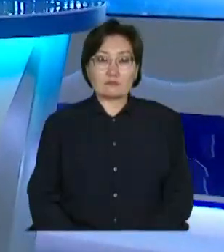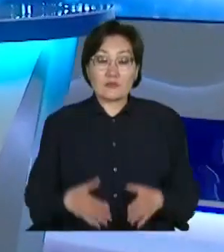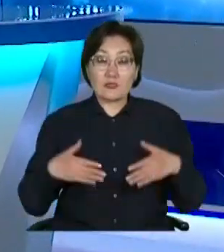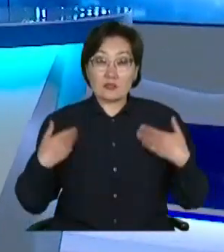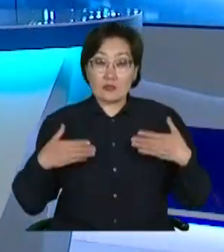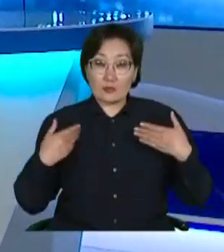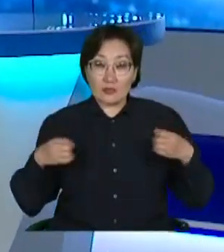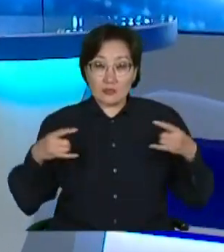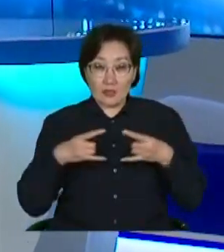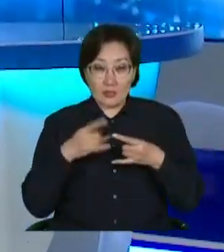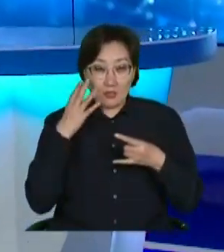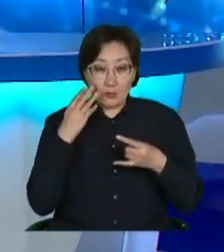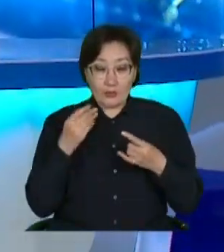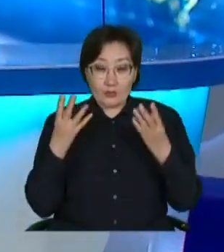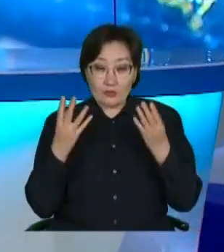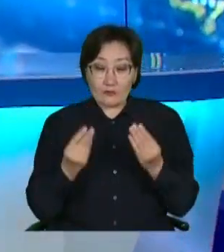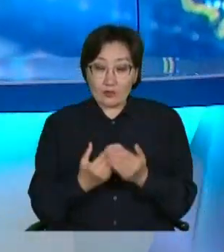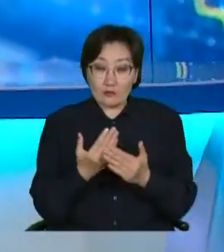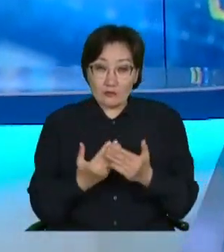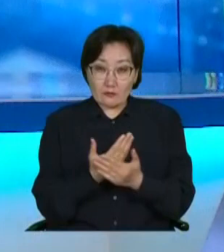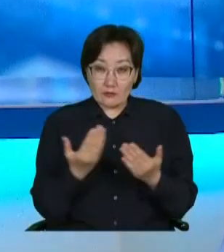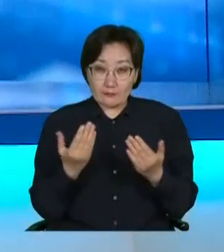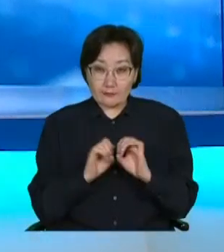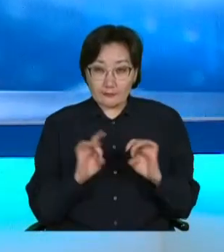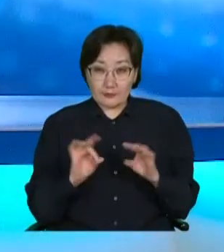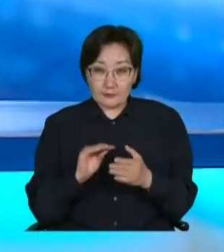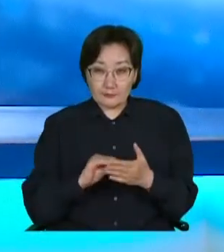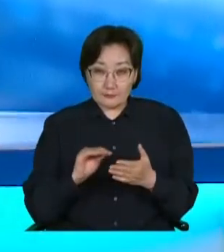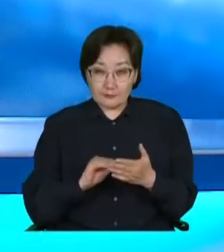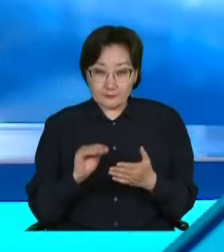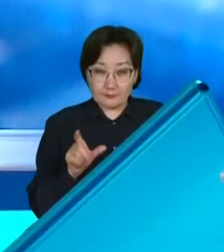Добрый день. С новостями к этому часу Алия Абитова. Коротко о главных событиях дня.